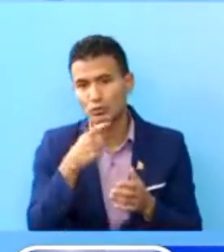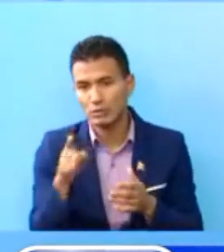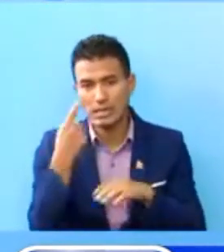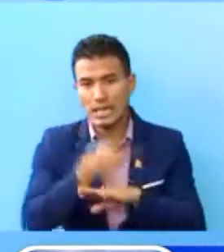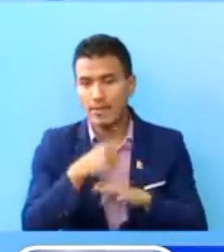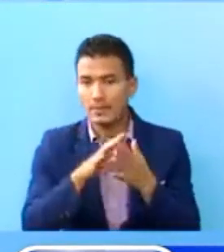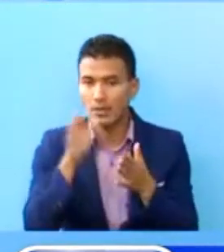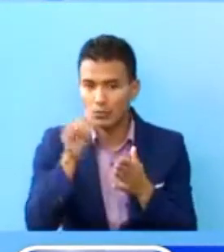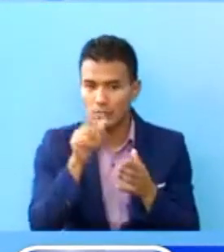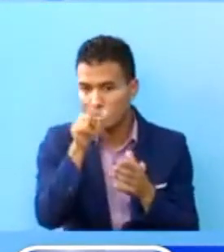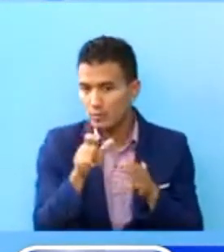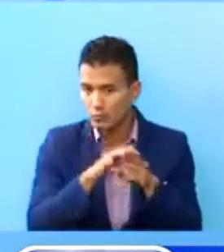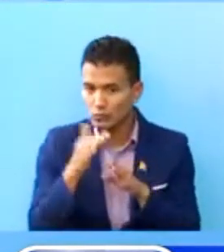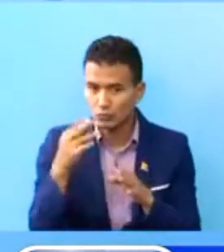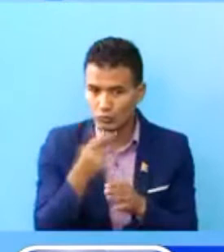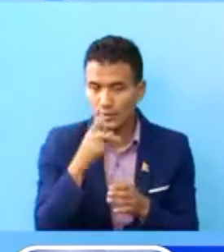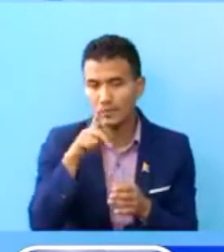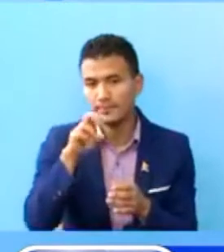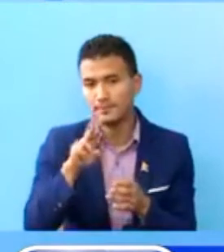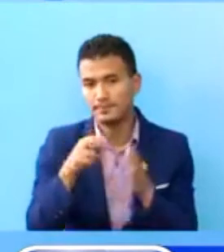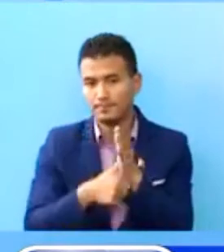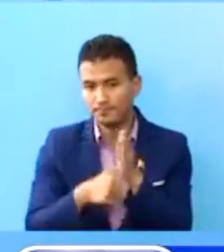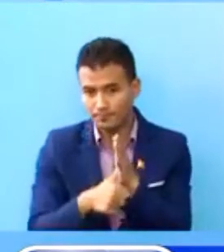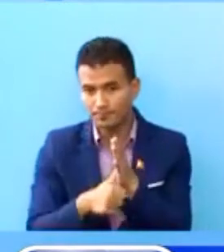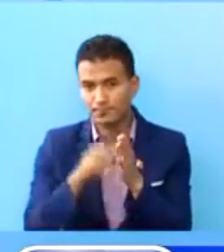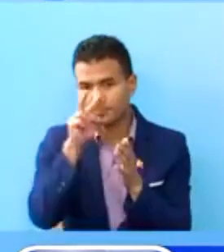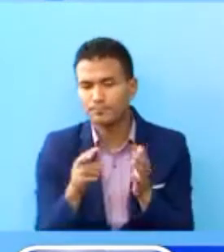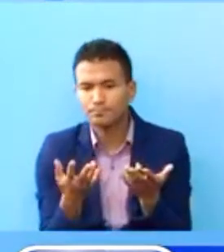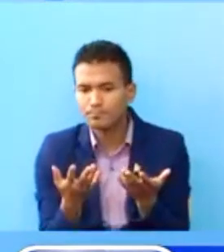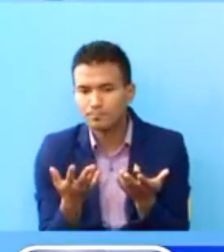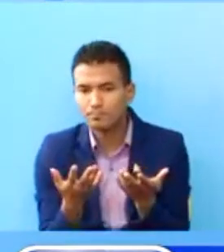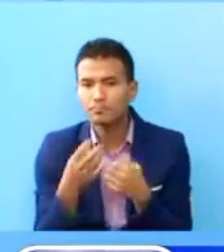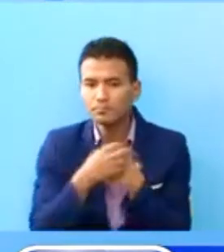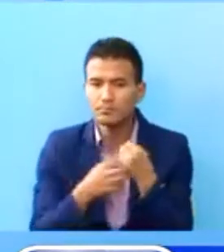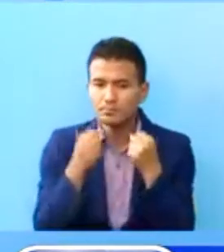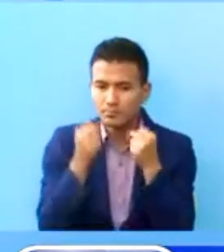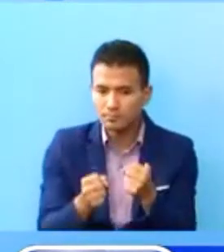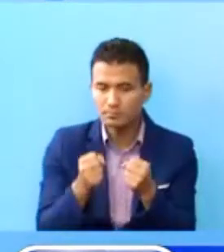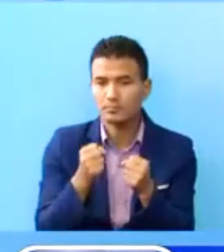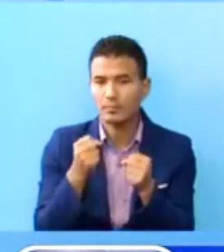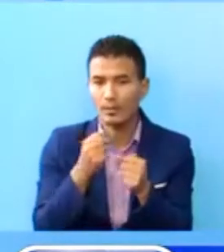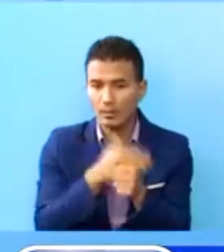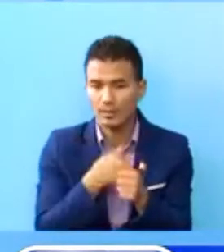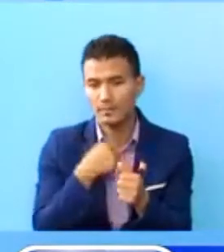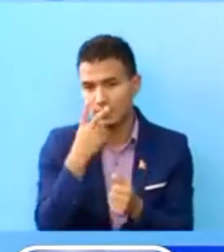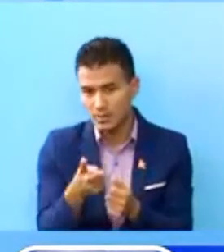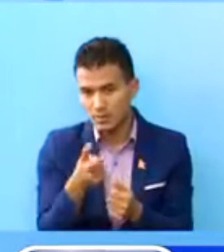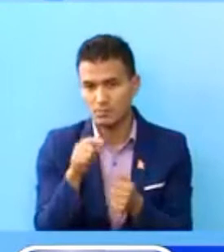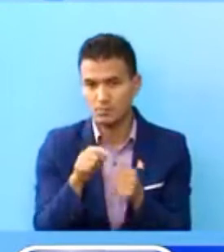10 नाकाहरूबाट आउनेहरूलाई तुरुन्तै आरटिपिसिआर गरेर उहाँहरूको अवस्था के हो देशमा पस्नुभन्दा पहिले हामीले हेर्छौँ र